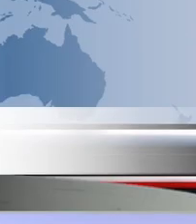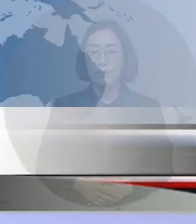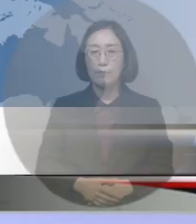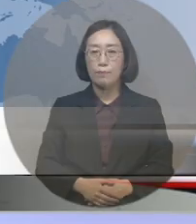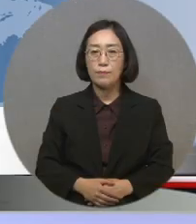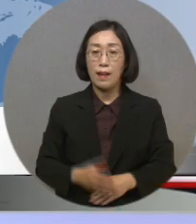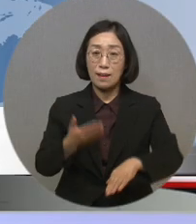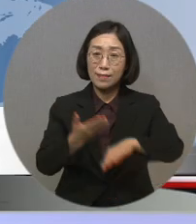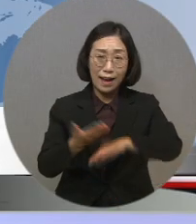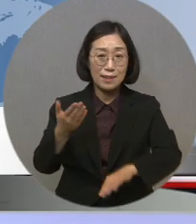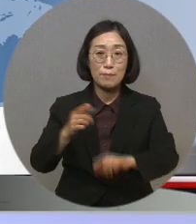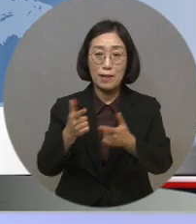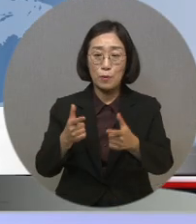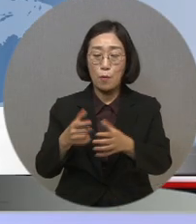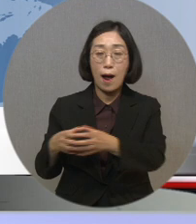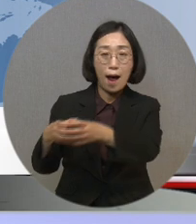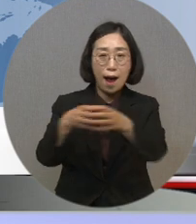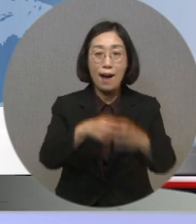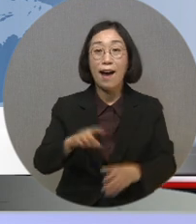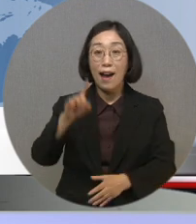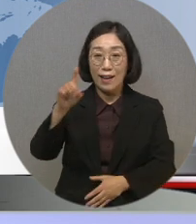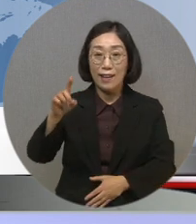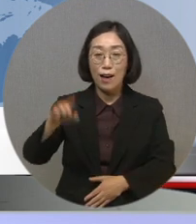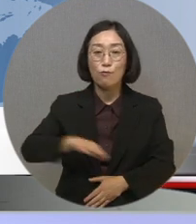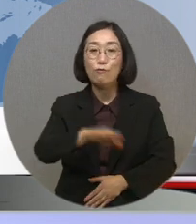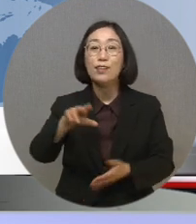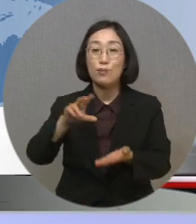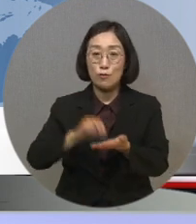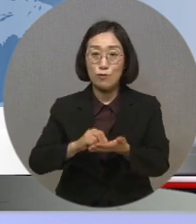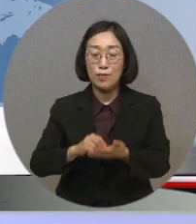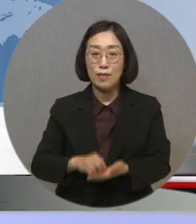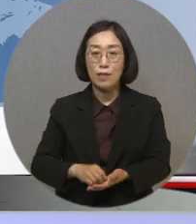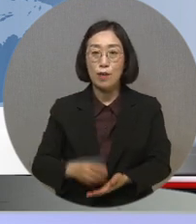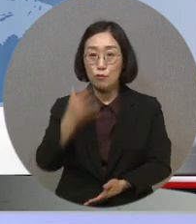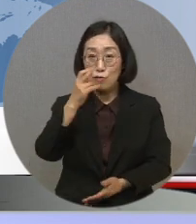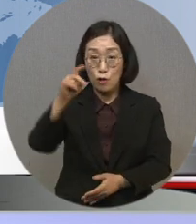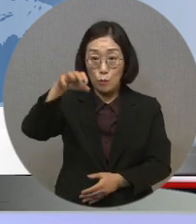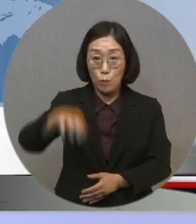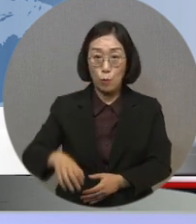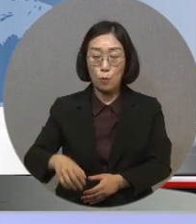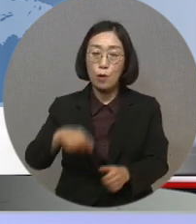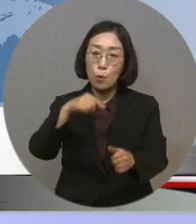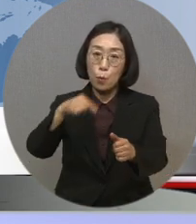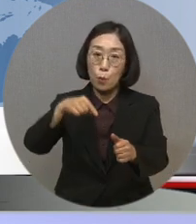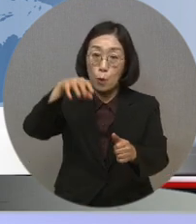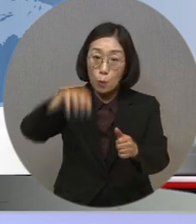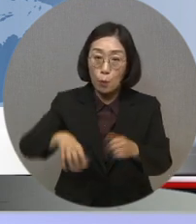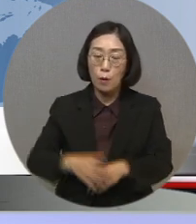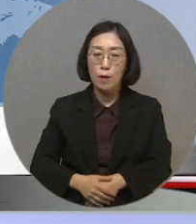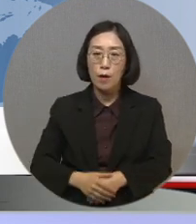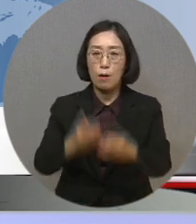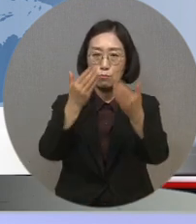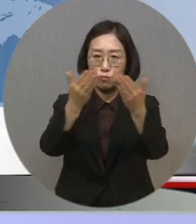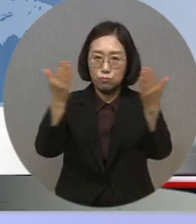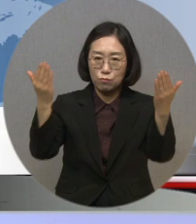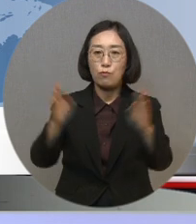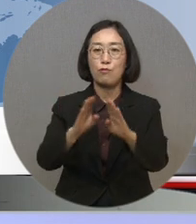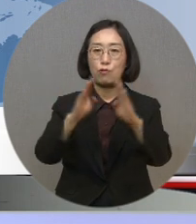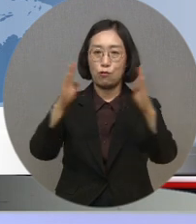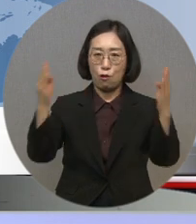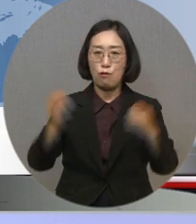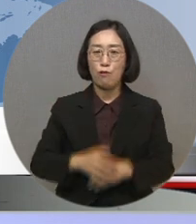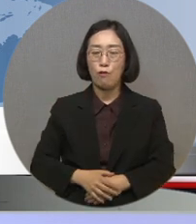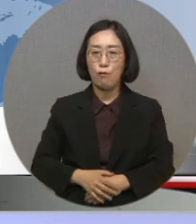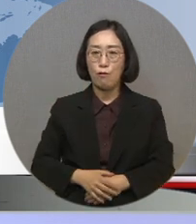다름이 하나가 되는 우리라는 주제로 순천 팔마 장애인 평생교육원 작품 전시회가 마련됐습니다.